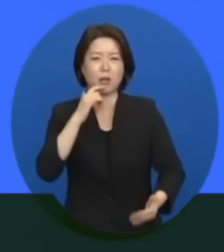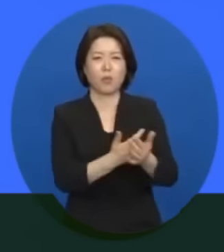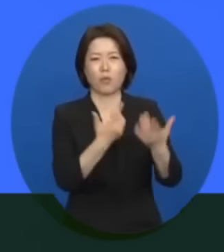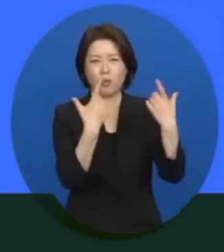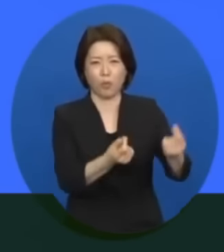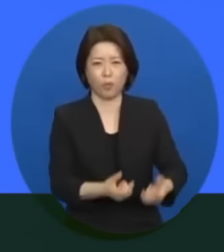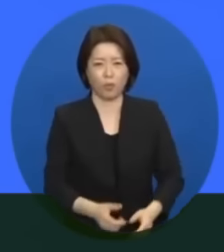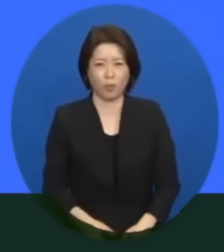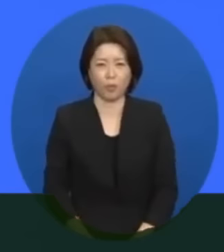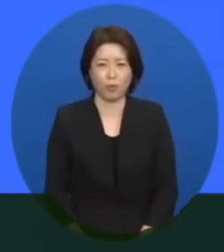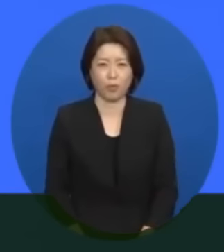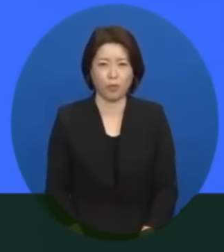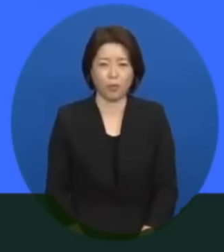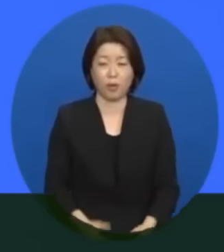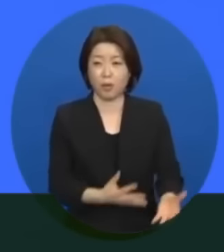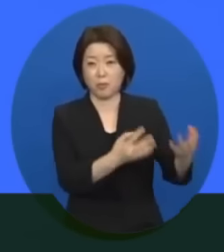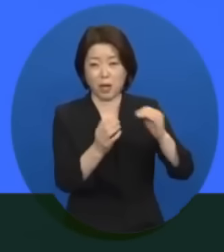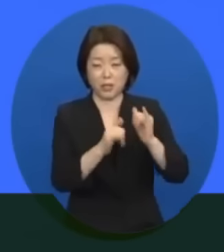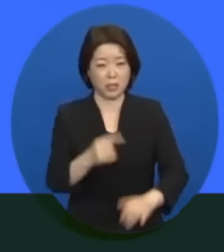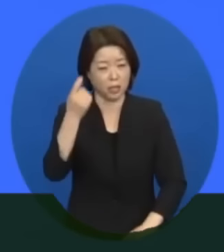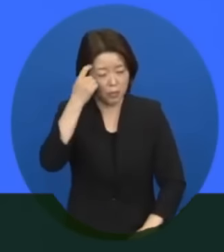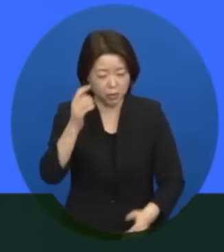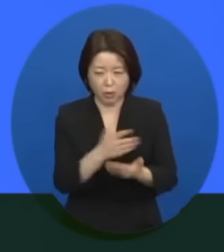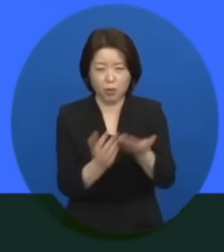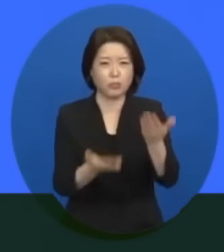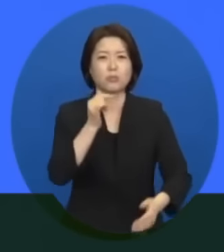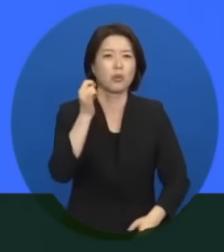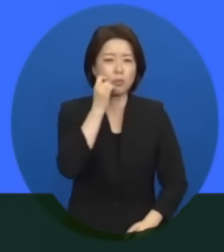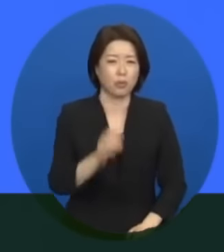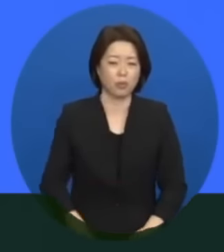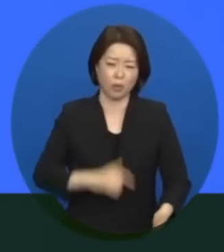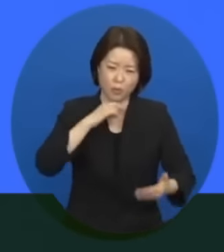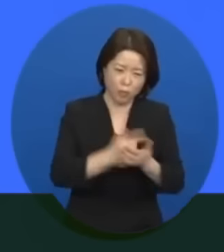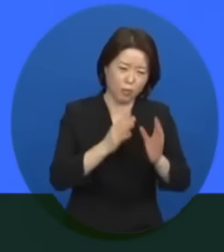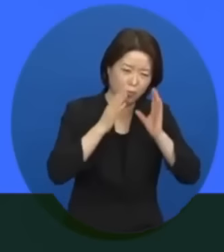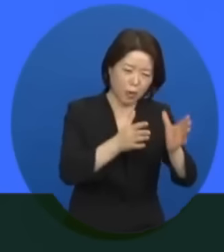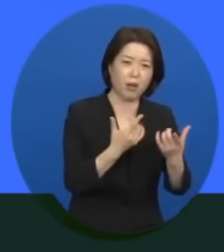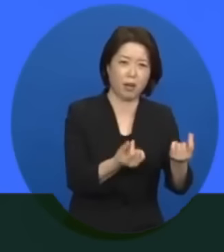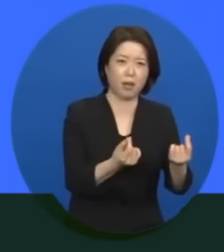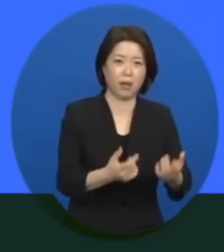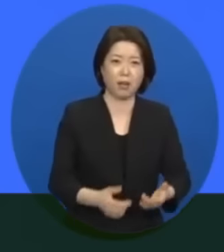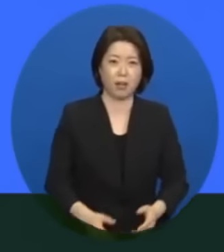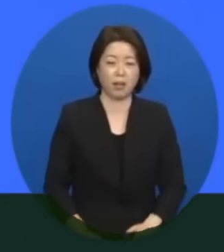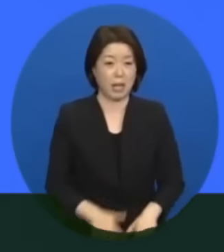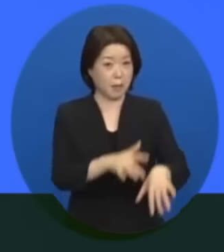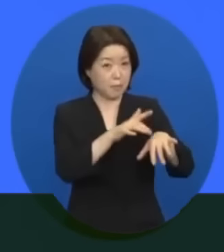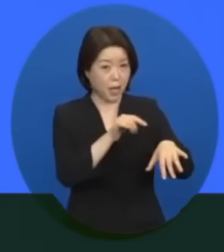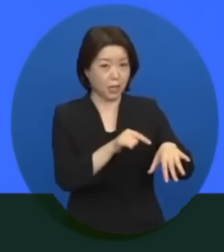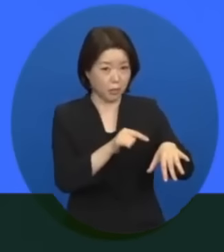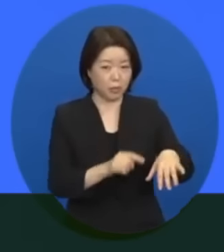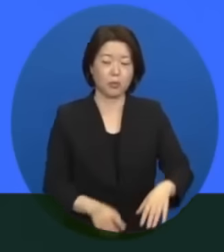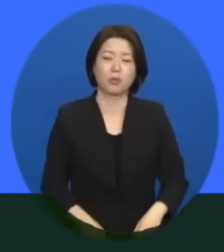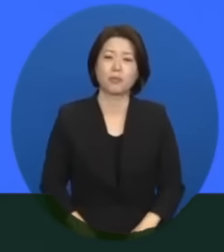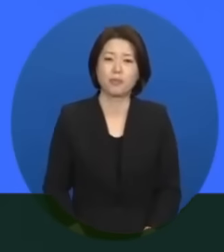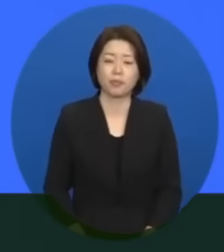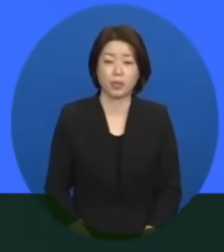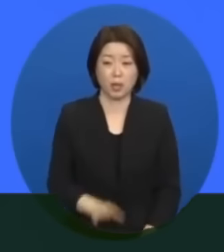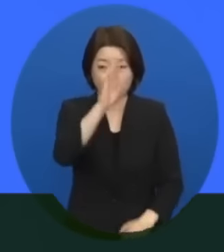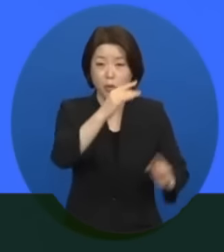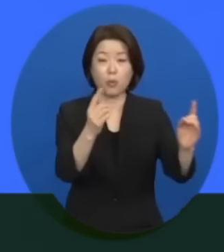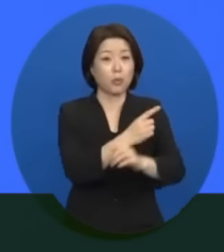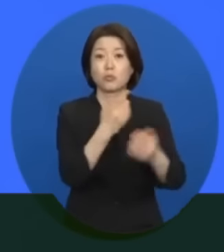많다는 거예요 근데 많은 사람들이 이것을 분별하지 못하고 속습니다 거기에 이러면 마귀도 병고칠